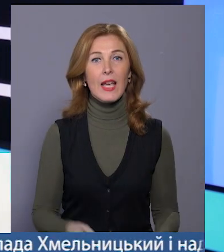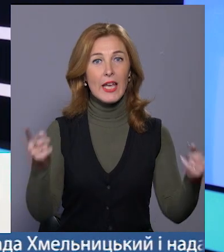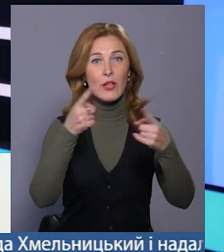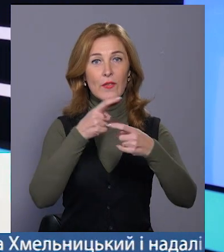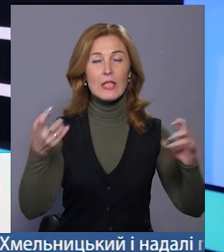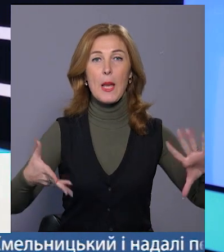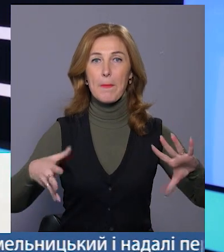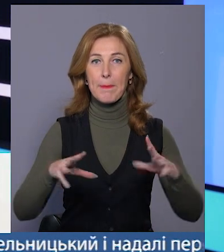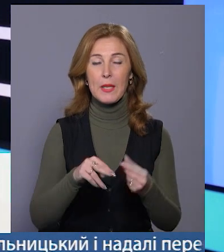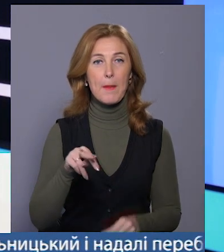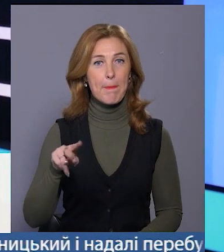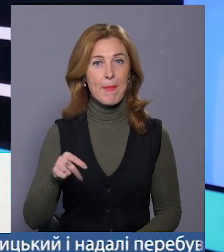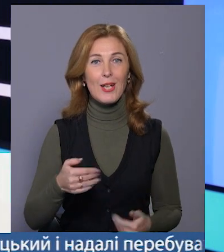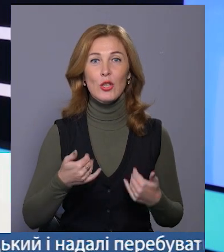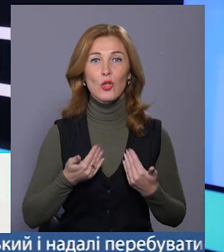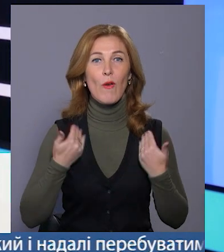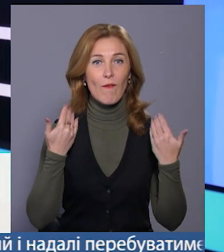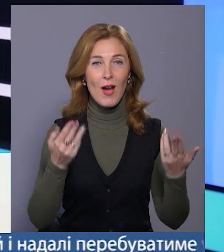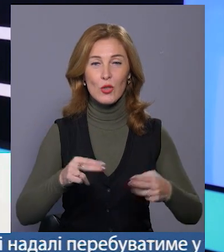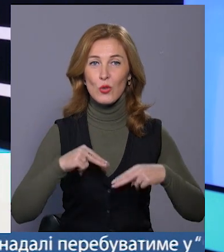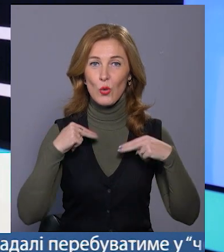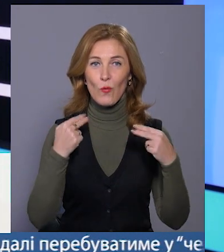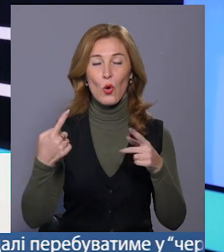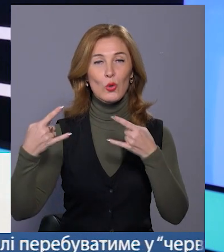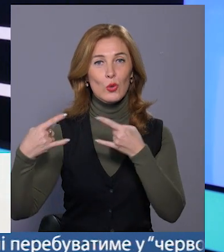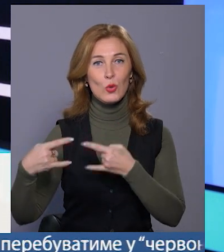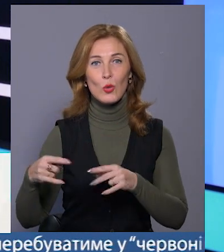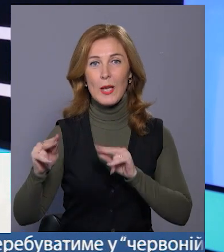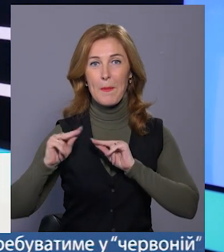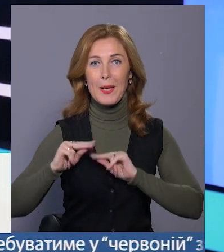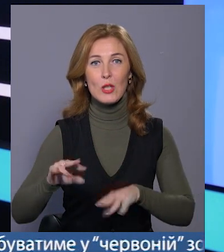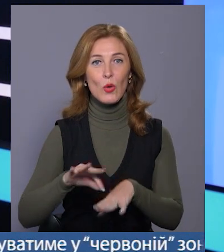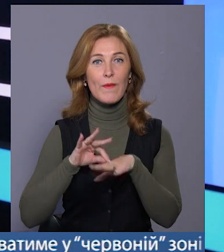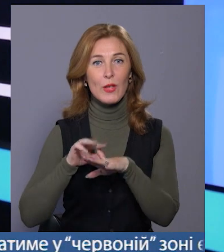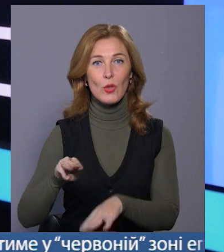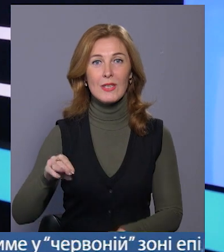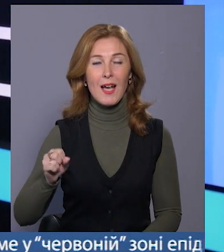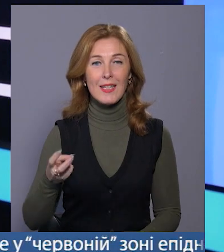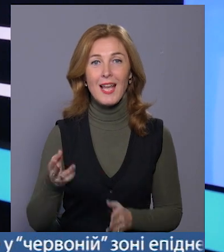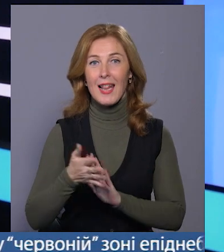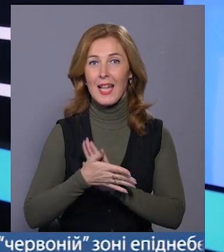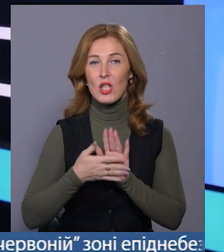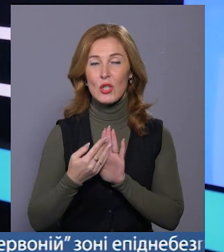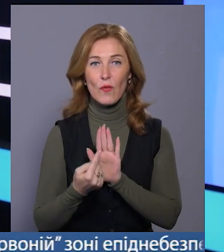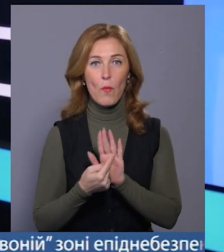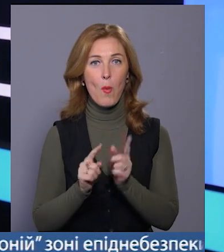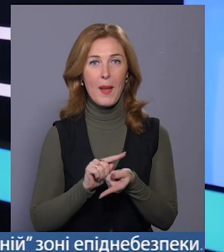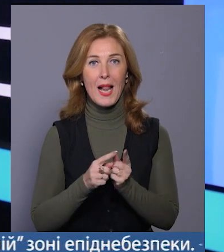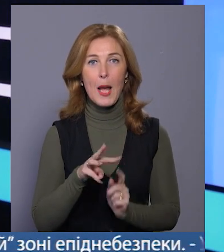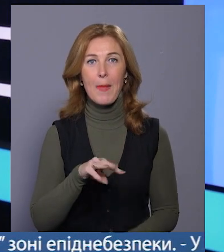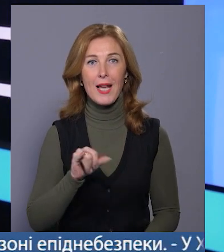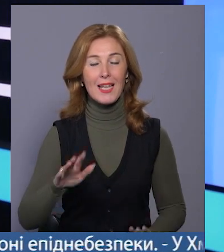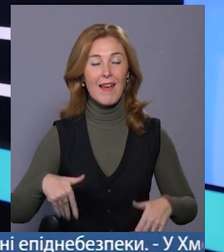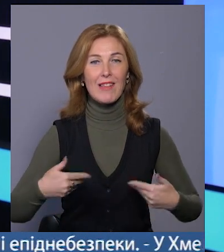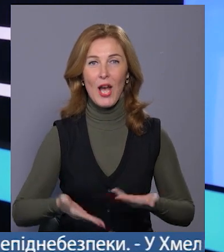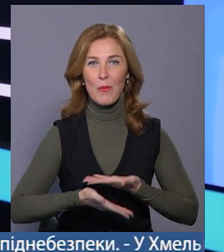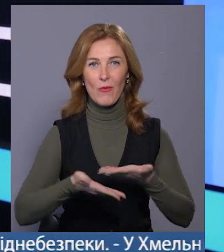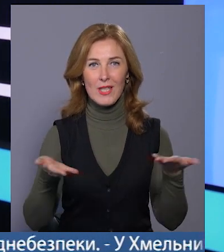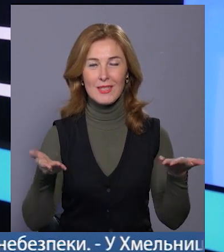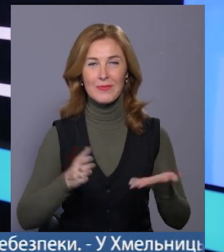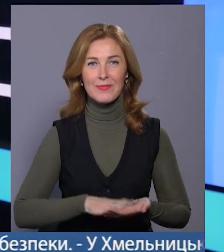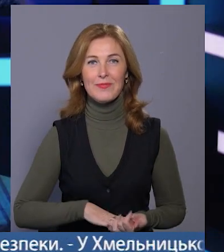Інформаційні підсумки п'ятниці до вашої уваги. У студії працює ведуча Тетяна Гуща, на жестову мову перекладає Марина Бірюкова.